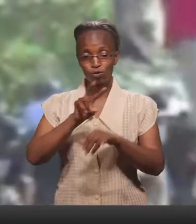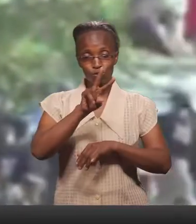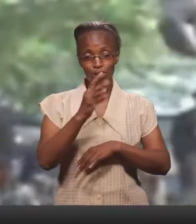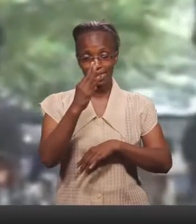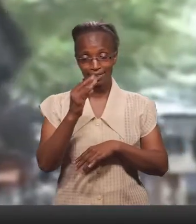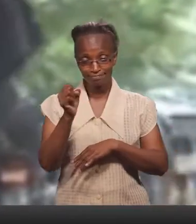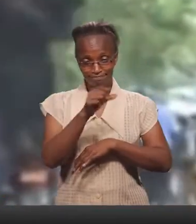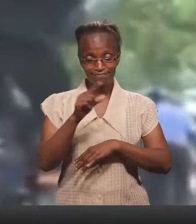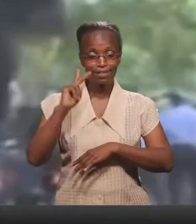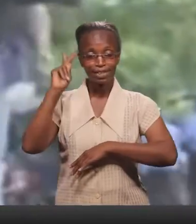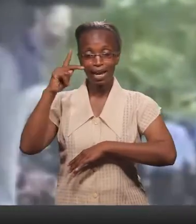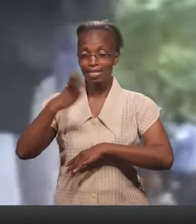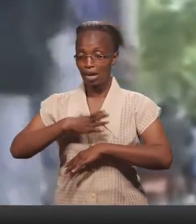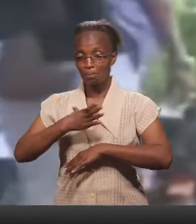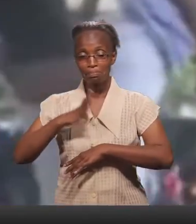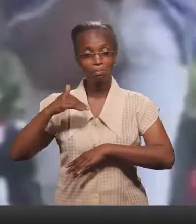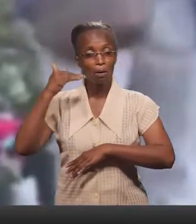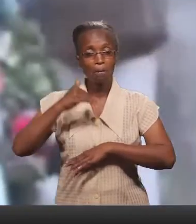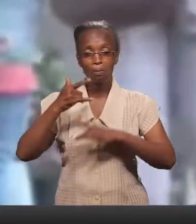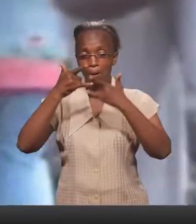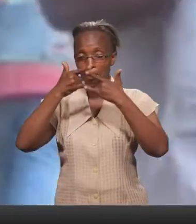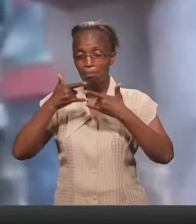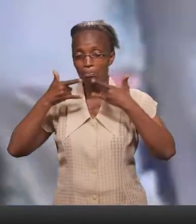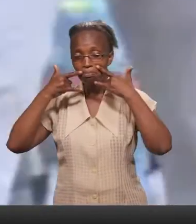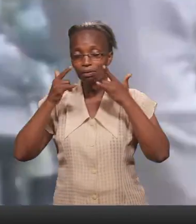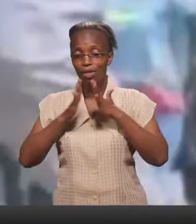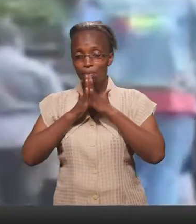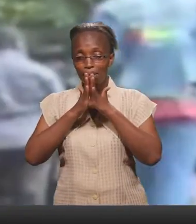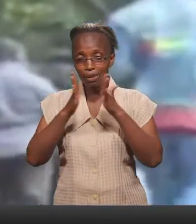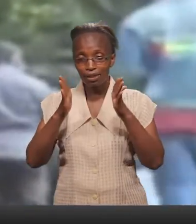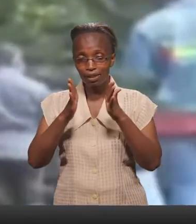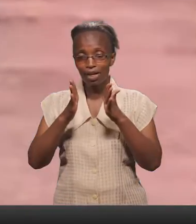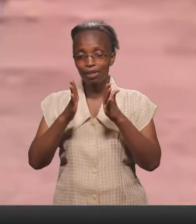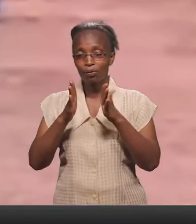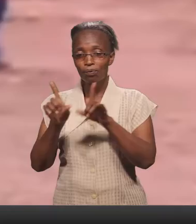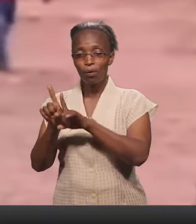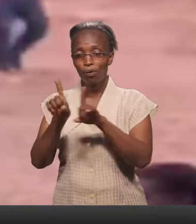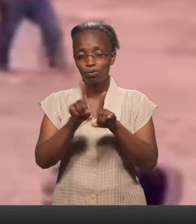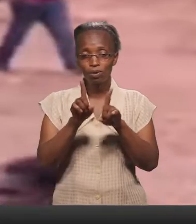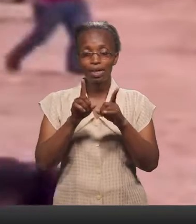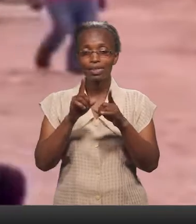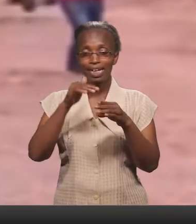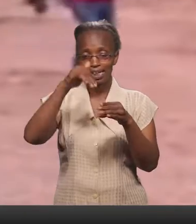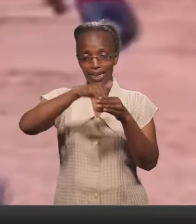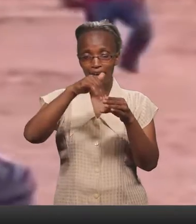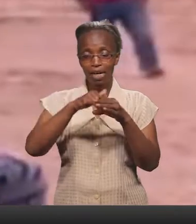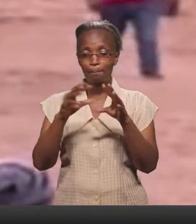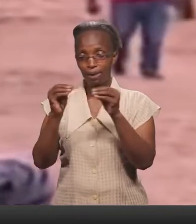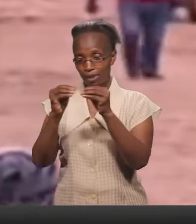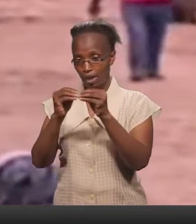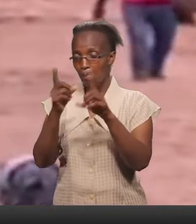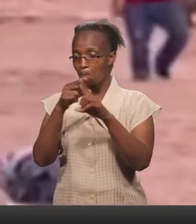Kwa kipindi cha miezi 23, Wakenya wamelazimika kuvalia barakoa hadharani na kwenye hafla za ndani kwa